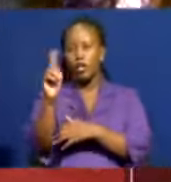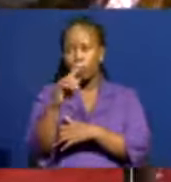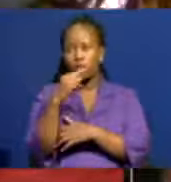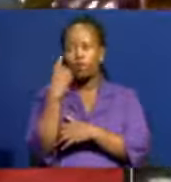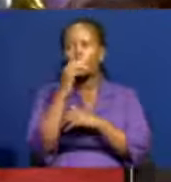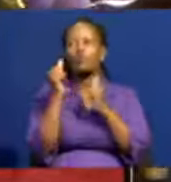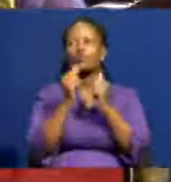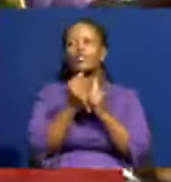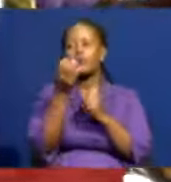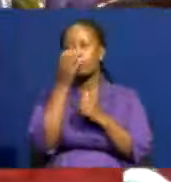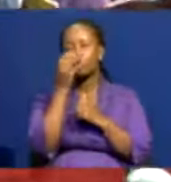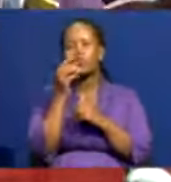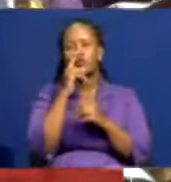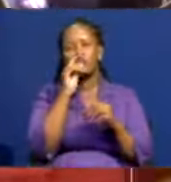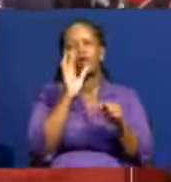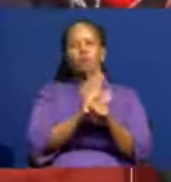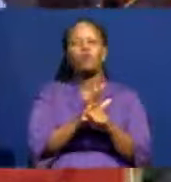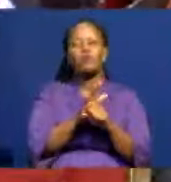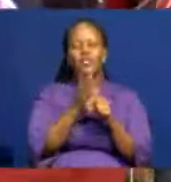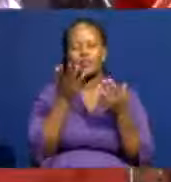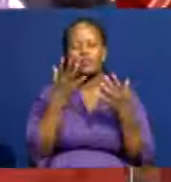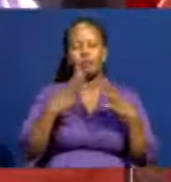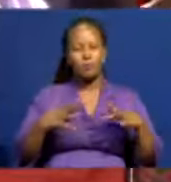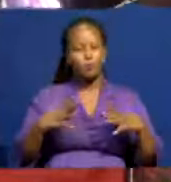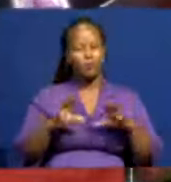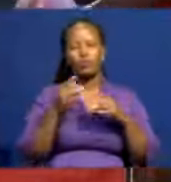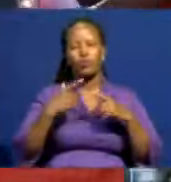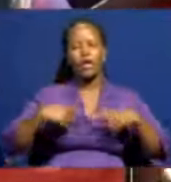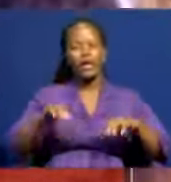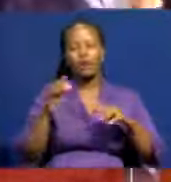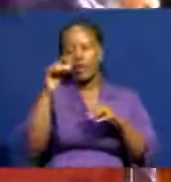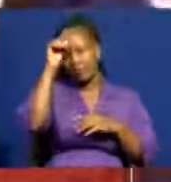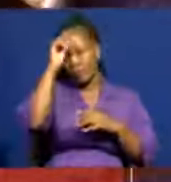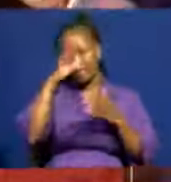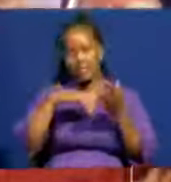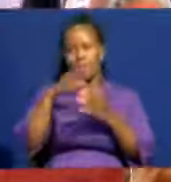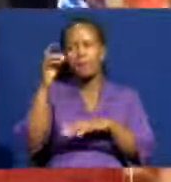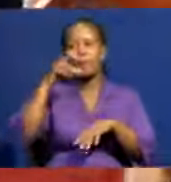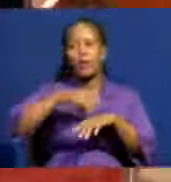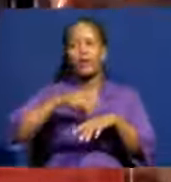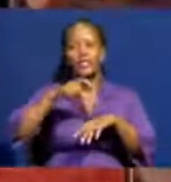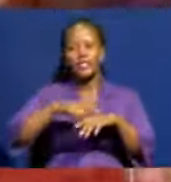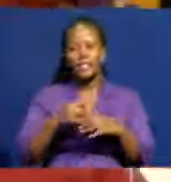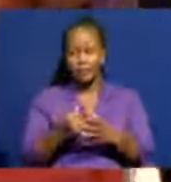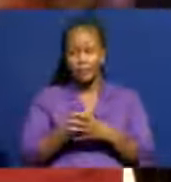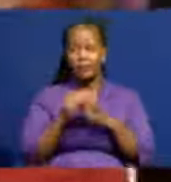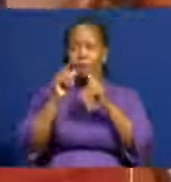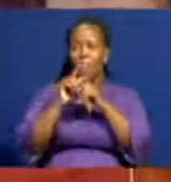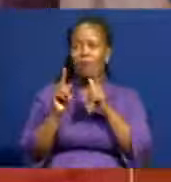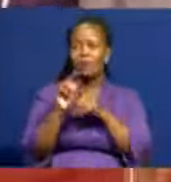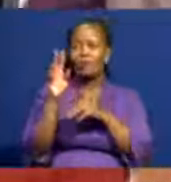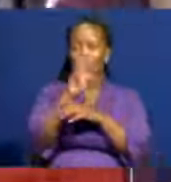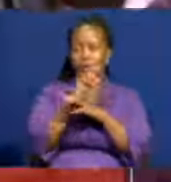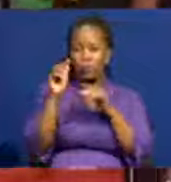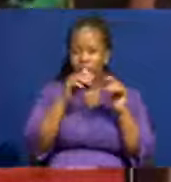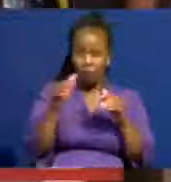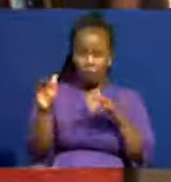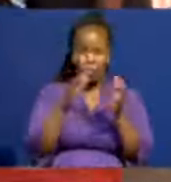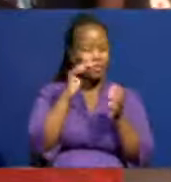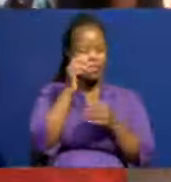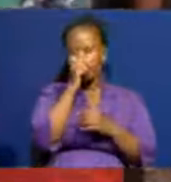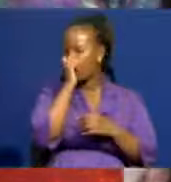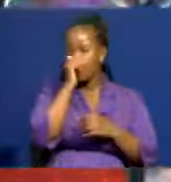aliwahimiza Wakenya kuipa serikali muda wa kutimiza ahadi yake. Rais Ruto pia alichukua fursa hiyo kuwatakia